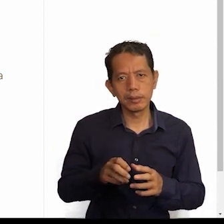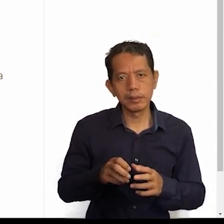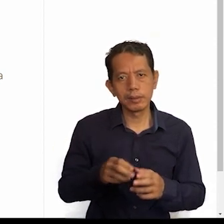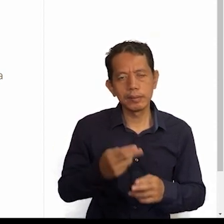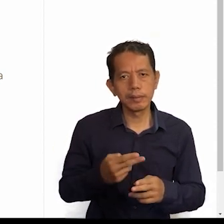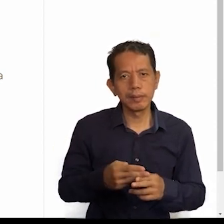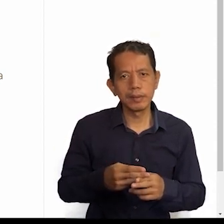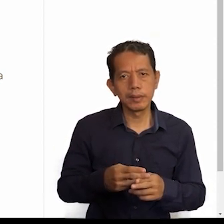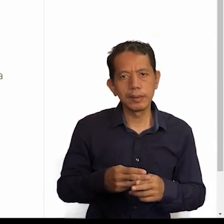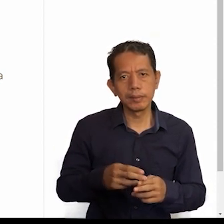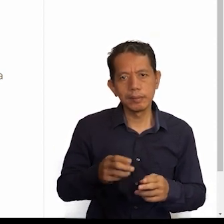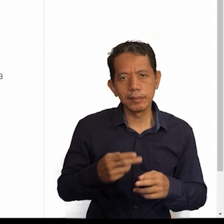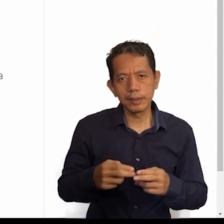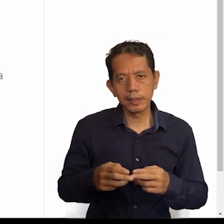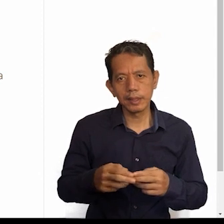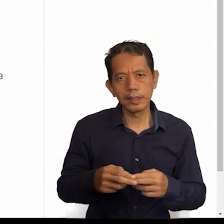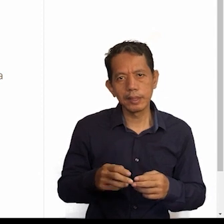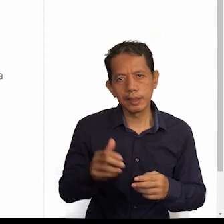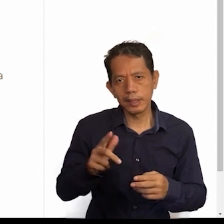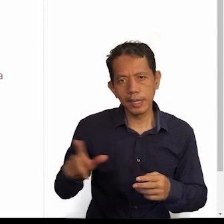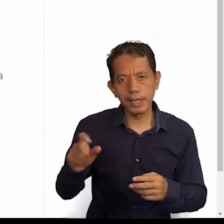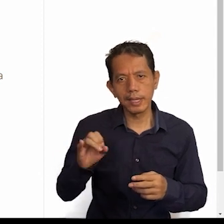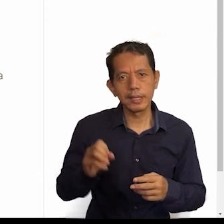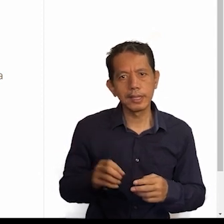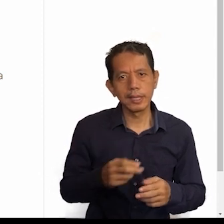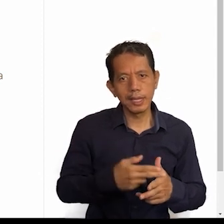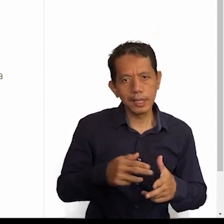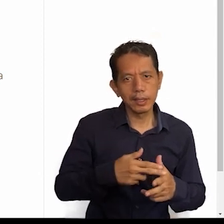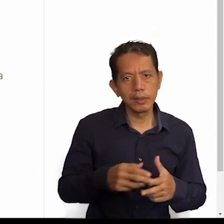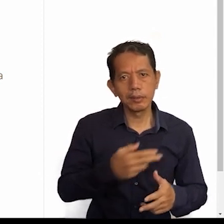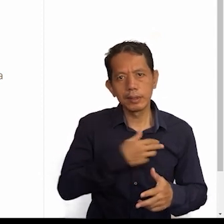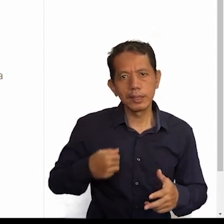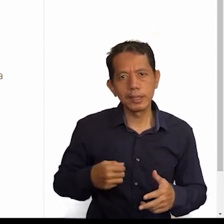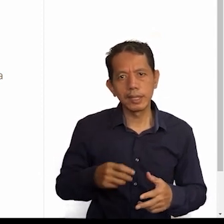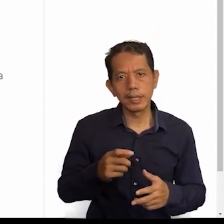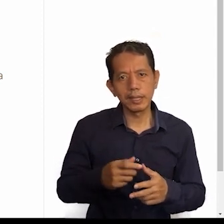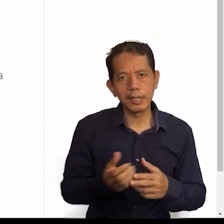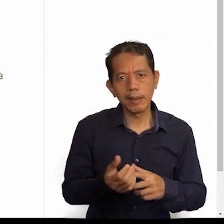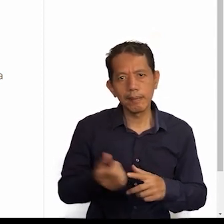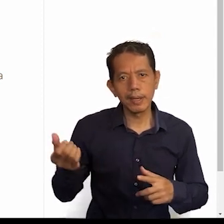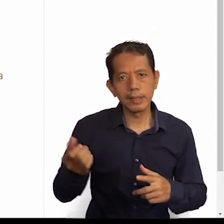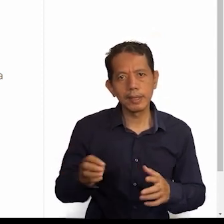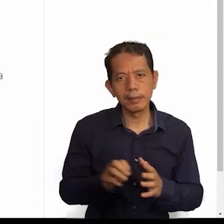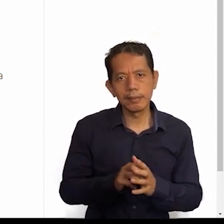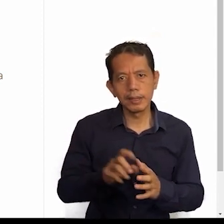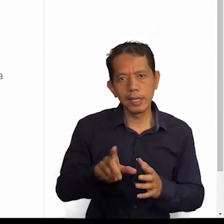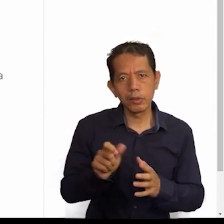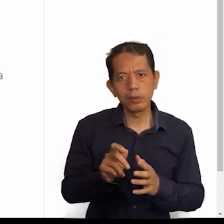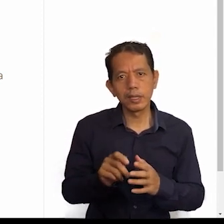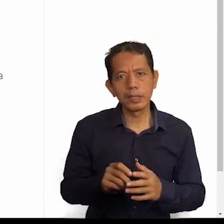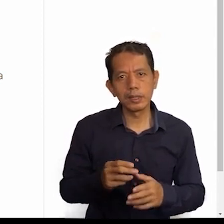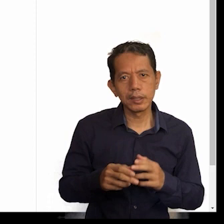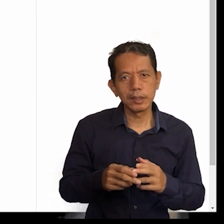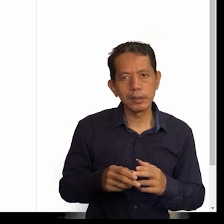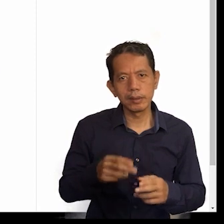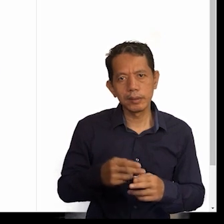pengguna lain, atau kita dapat melakukan random nama pengguna tersebut.